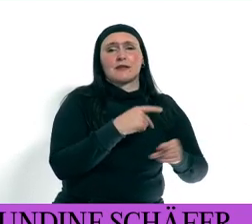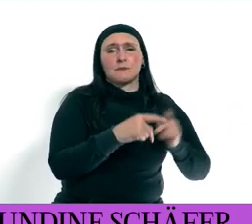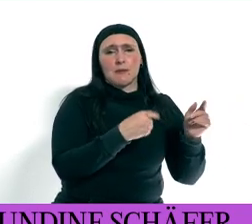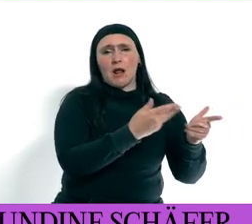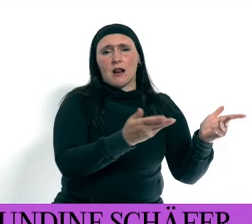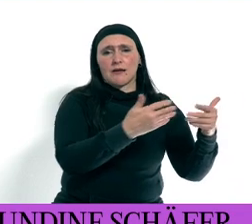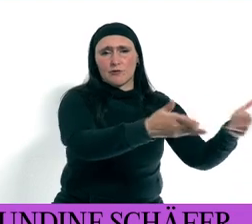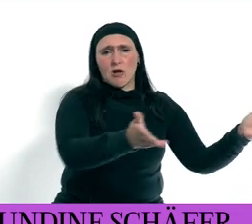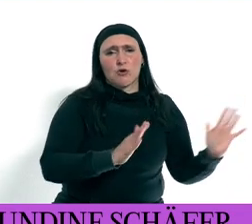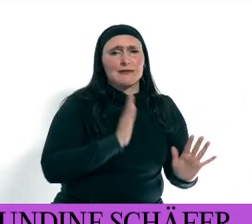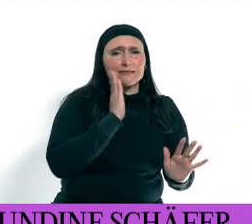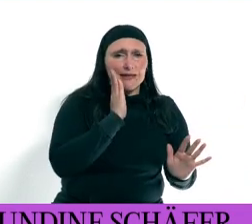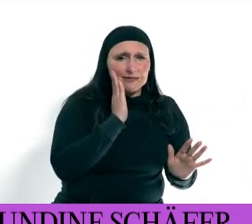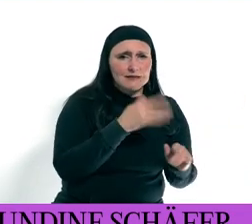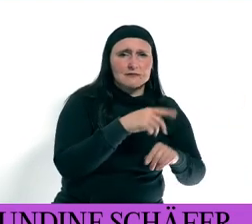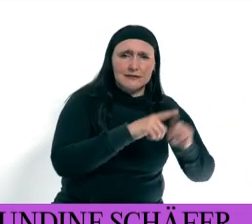denn stattgefunden.